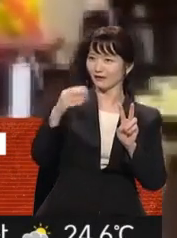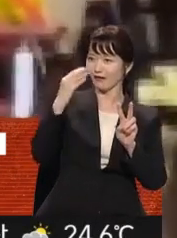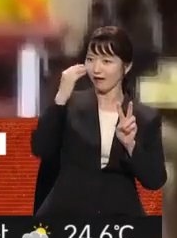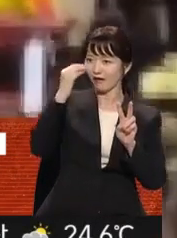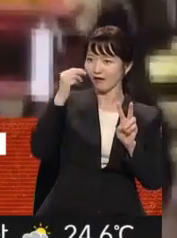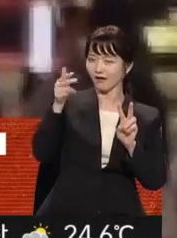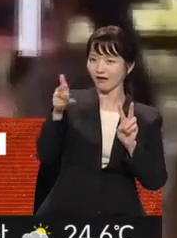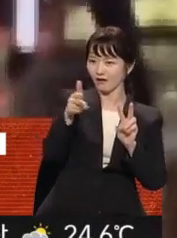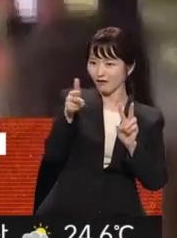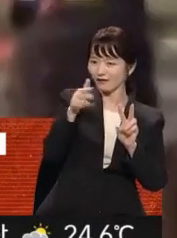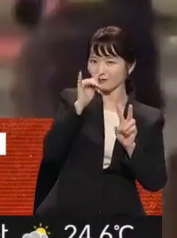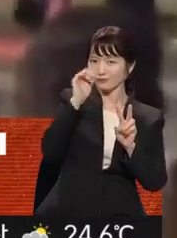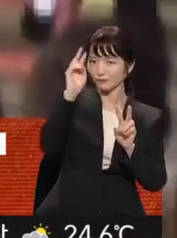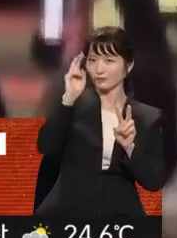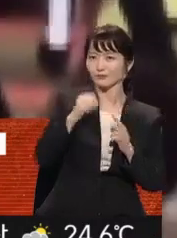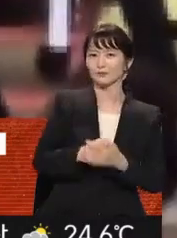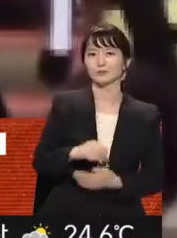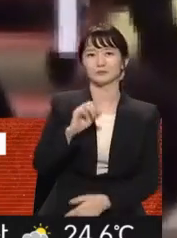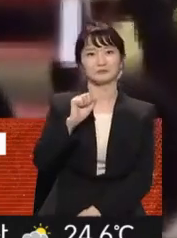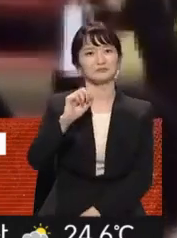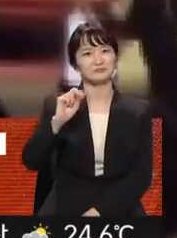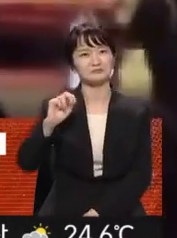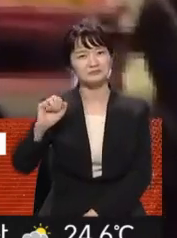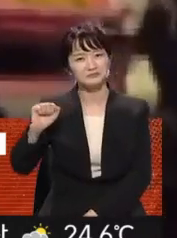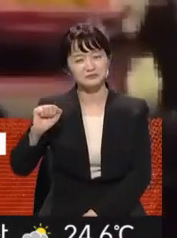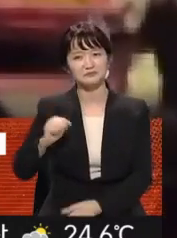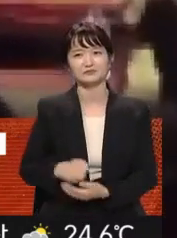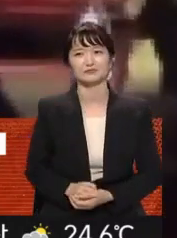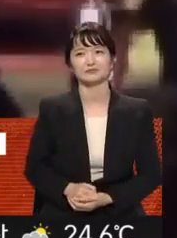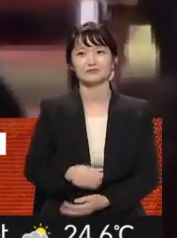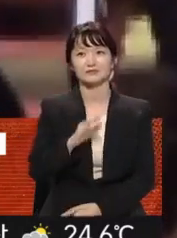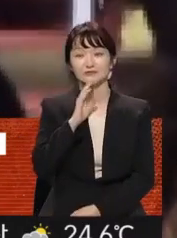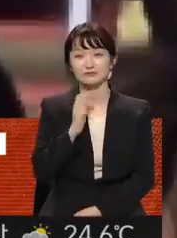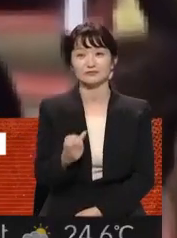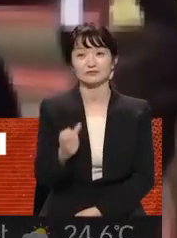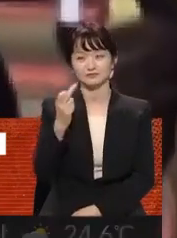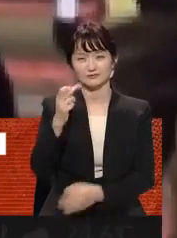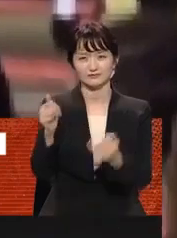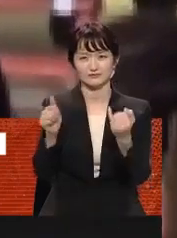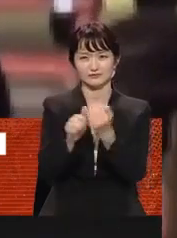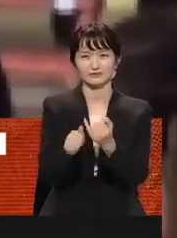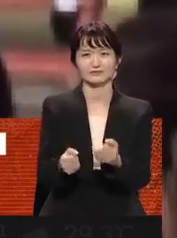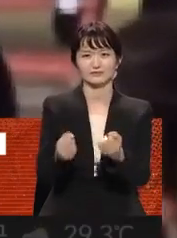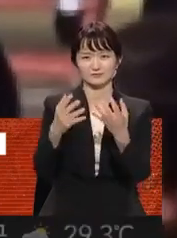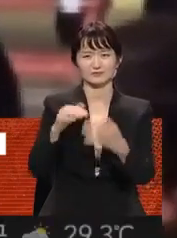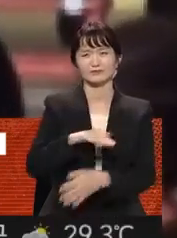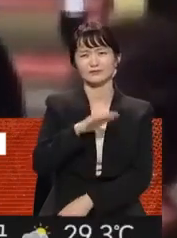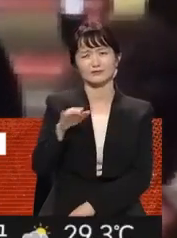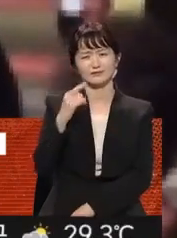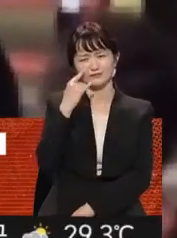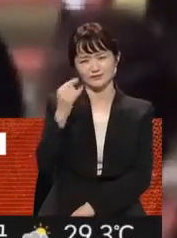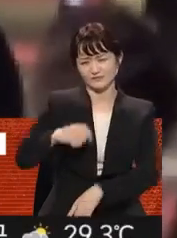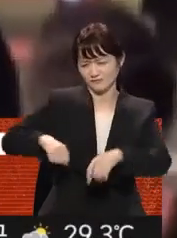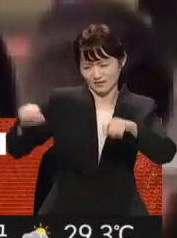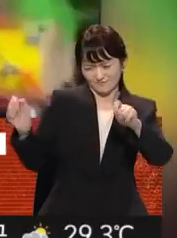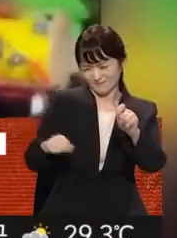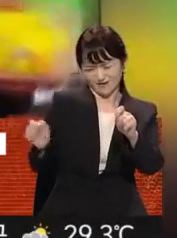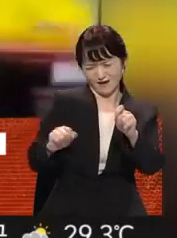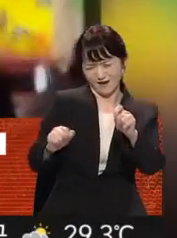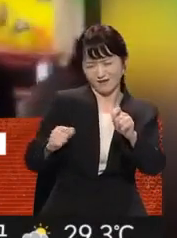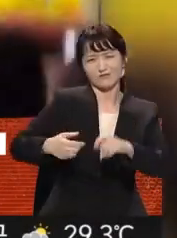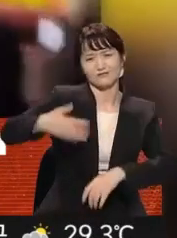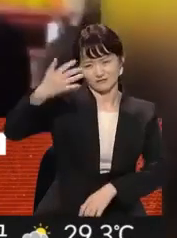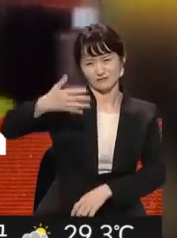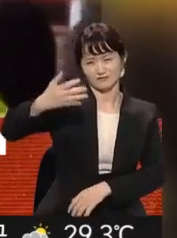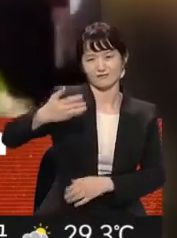것 같은데, 저게 이제 SNS에 친오빠 결혼식에서 우리 엄마가 장구 쳤다 이러면서 저 영상이 올라온